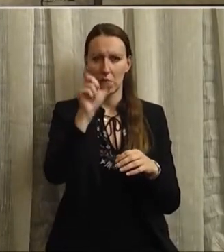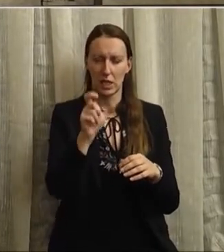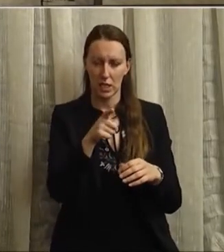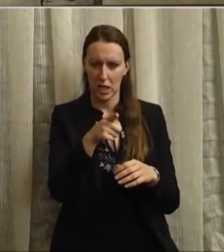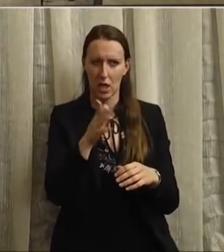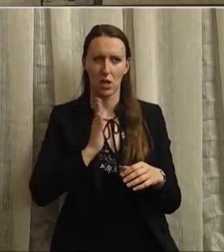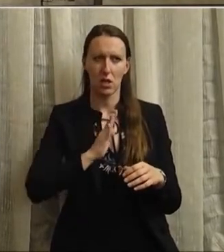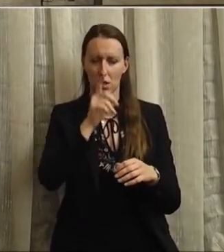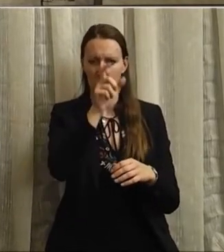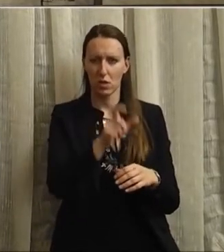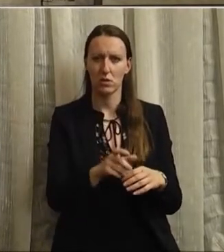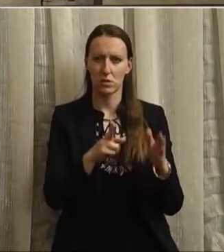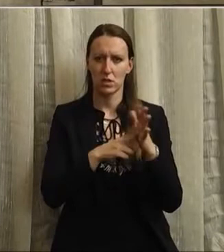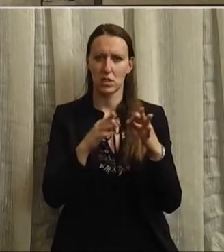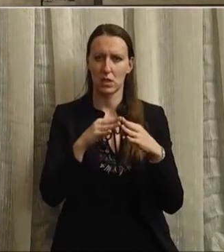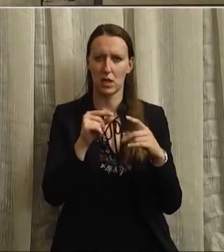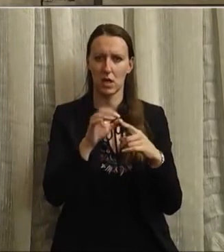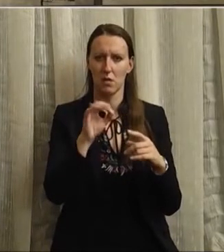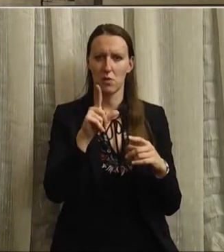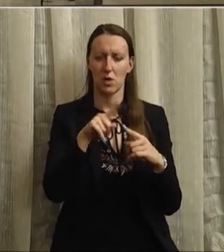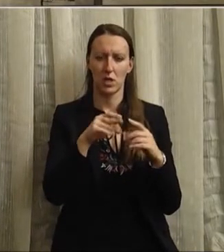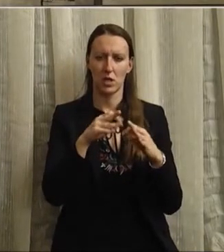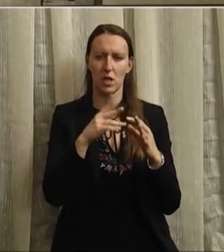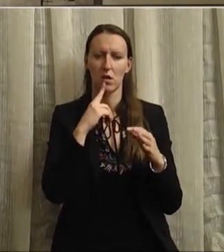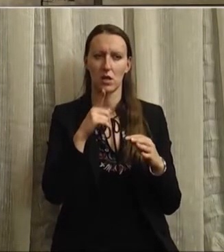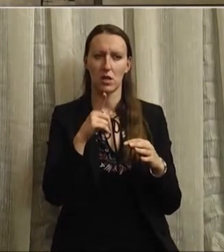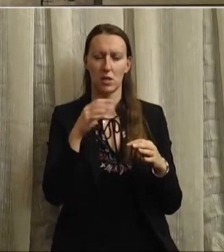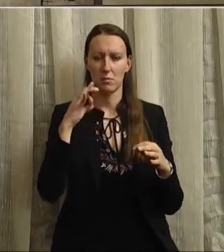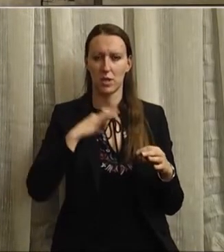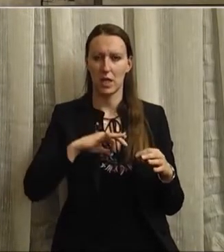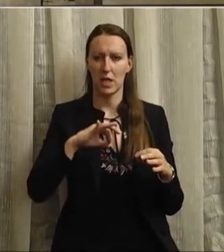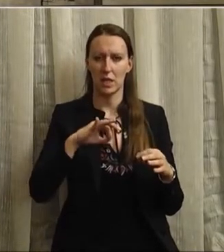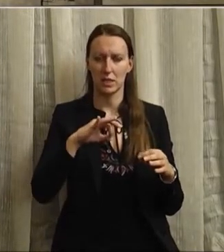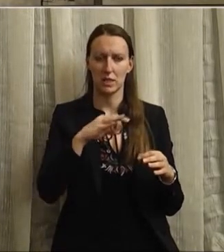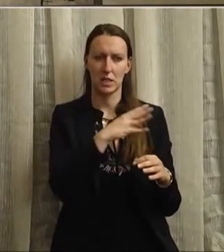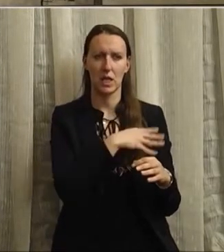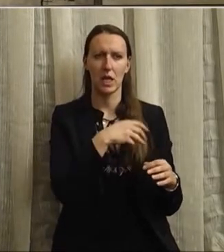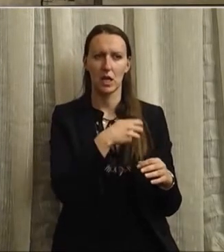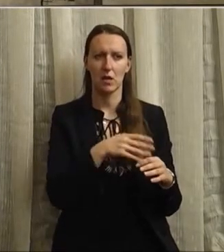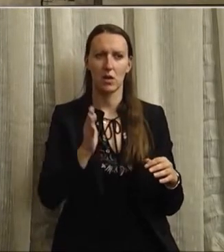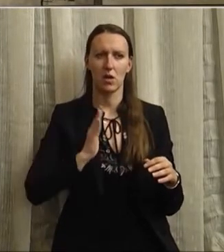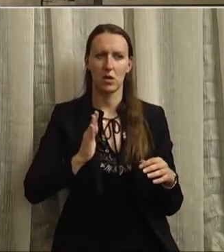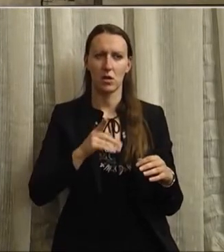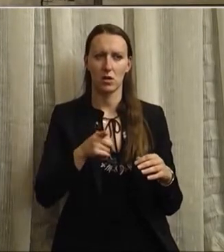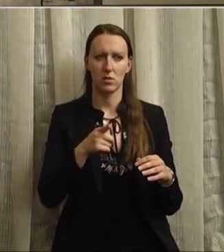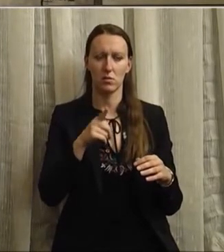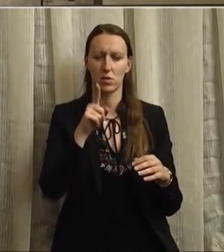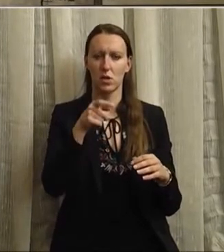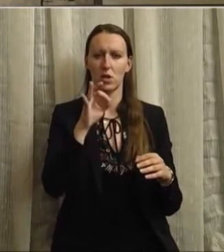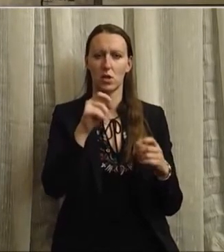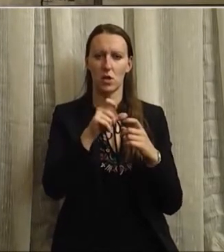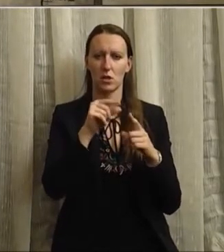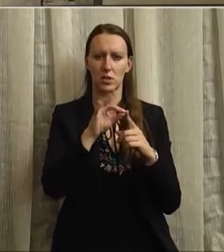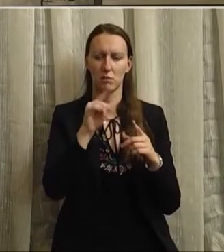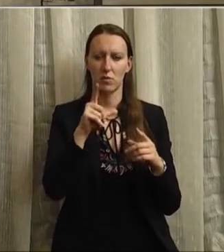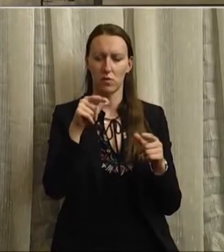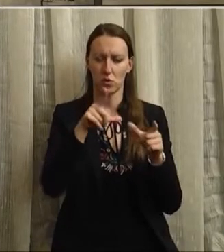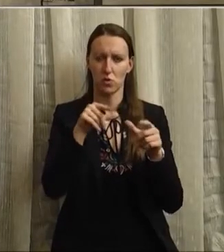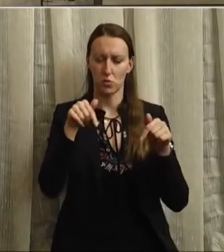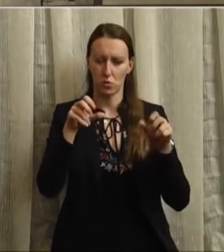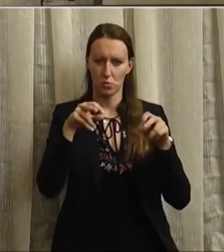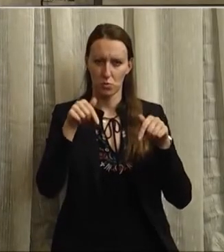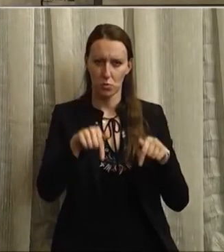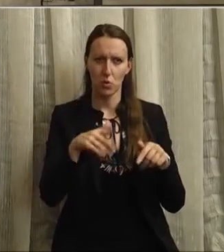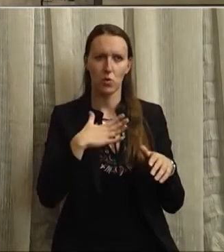Italije, gospodina Napoletana i predsjednika Republike Hrvatske, gospodina Josipovića, upravo ovdje u Puli,